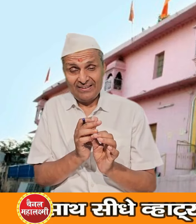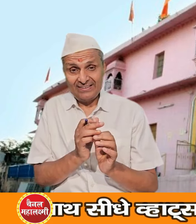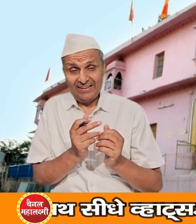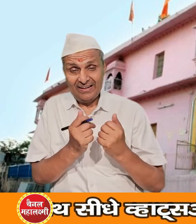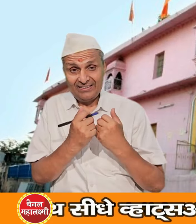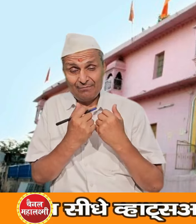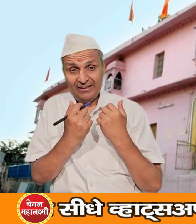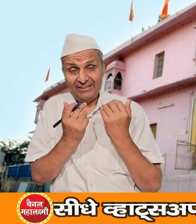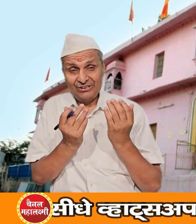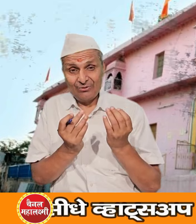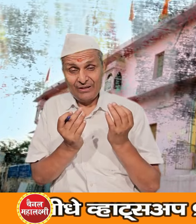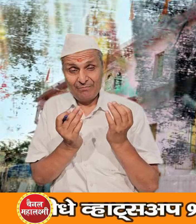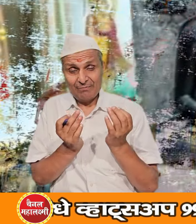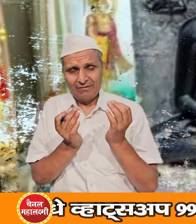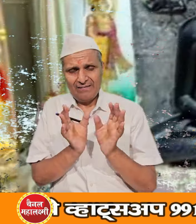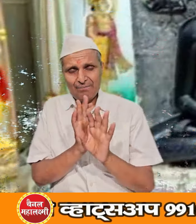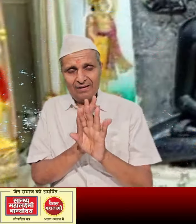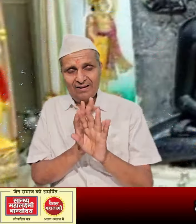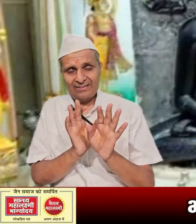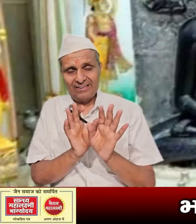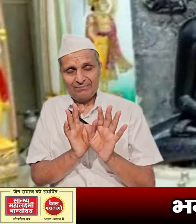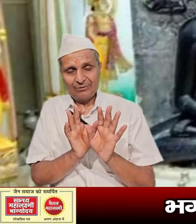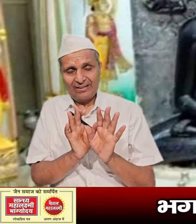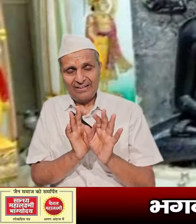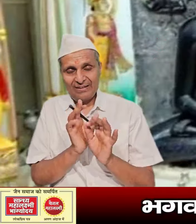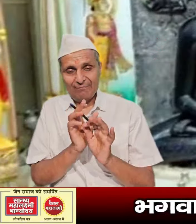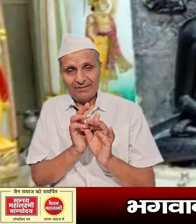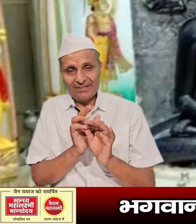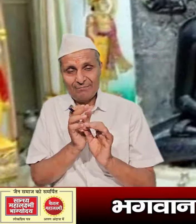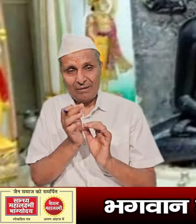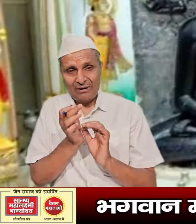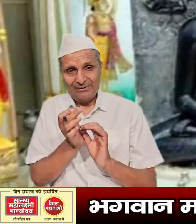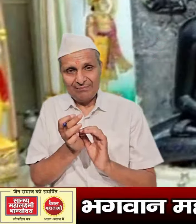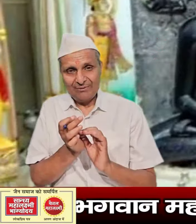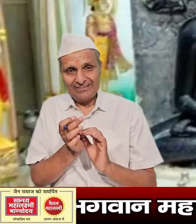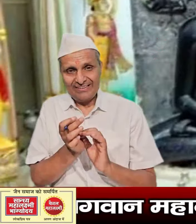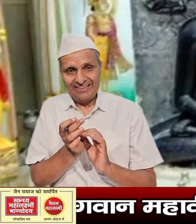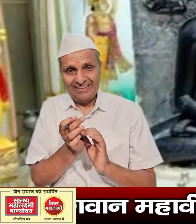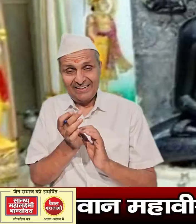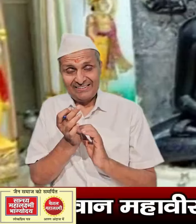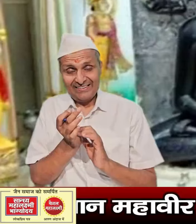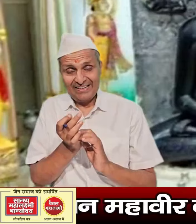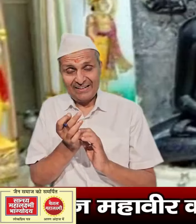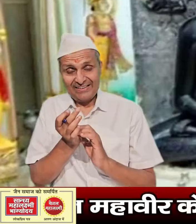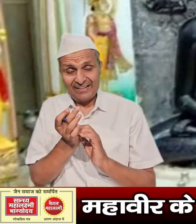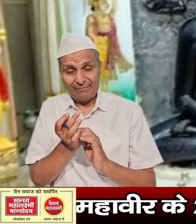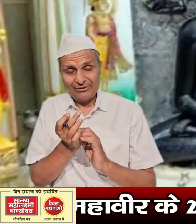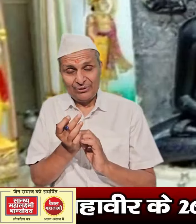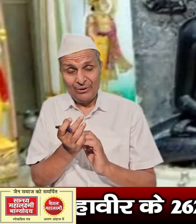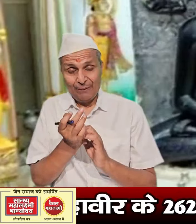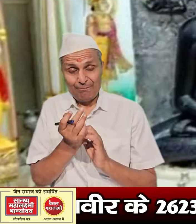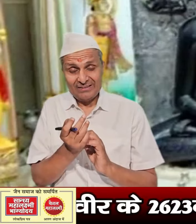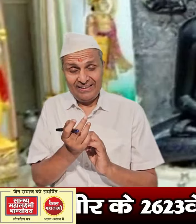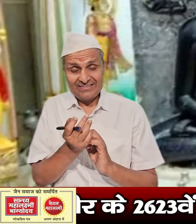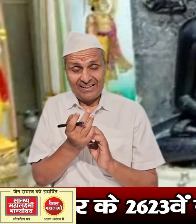वंदना करने से कहते अपनी इच्छाओं की मन भावना हर तीर्थ में होता है बस भाव निर्मल होने चाहिए श्रद्धा के अंदर नमन